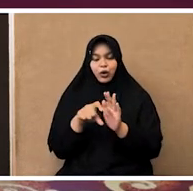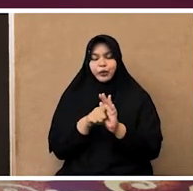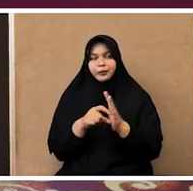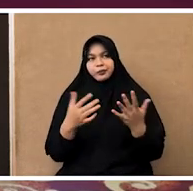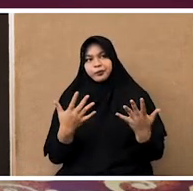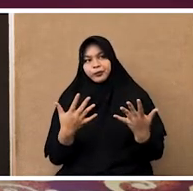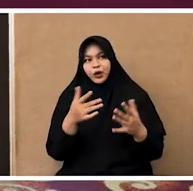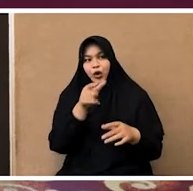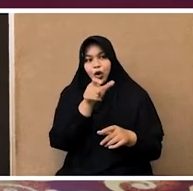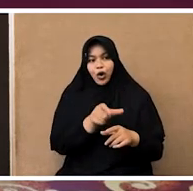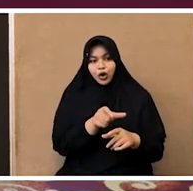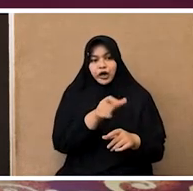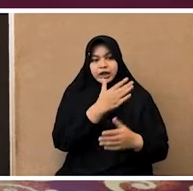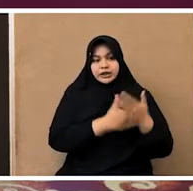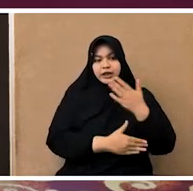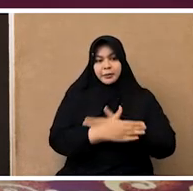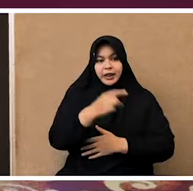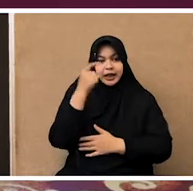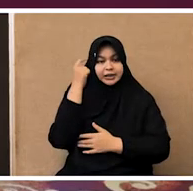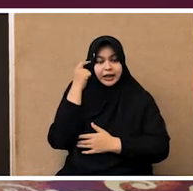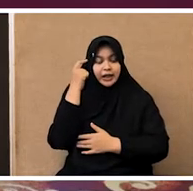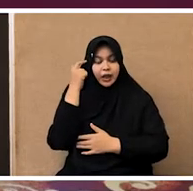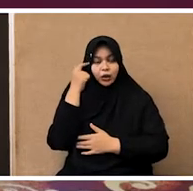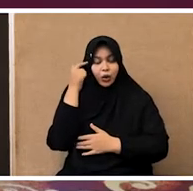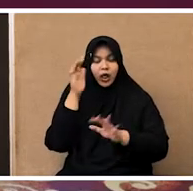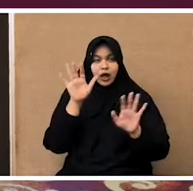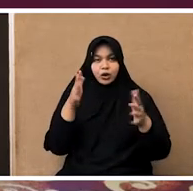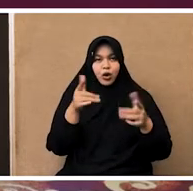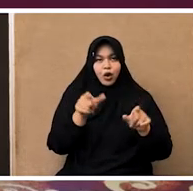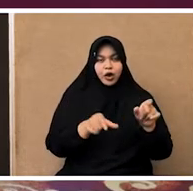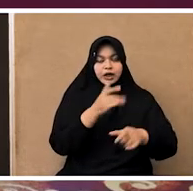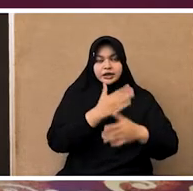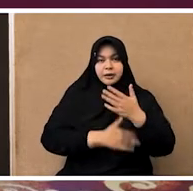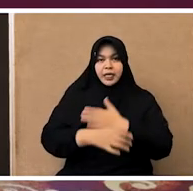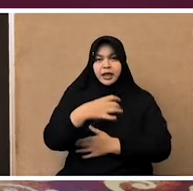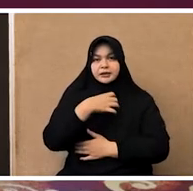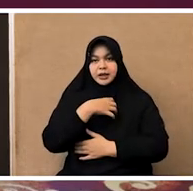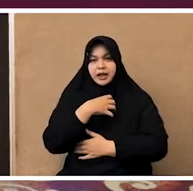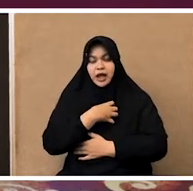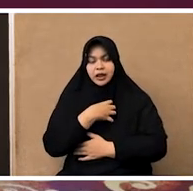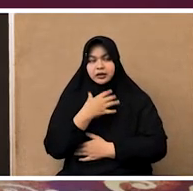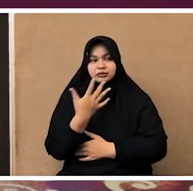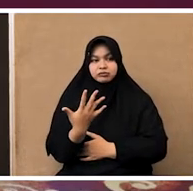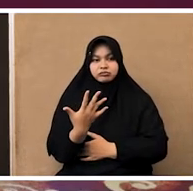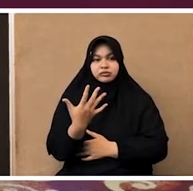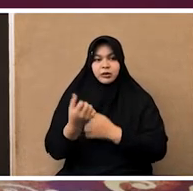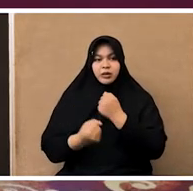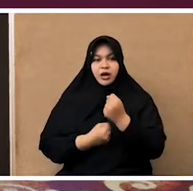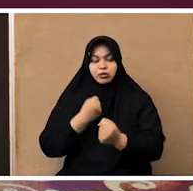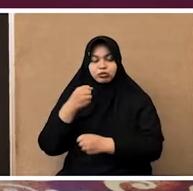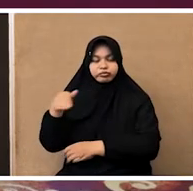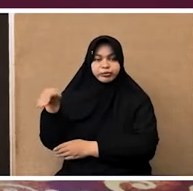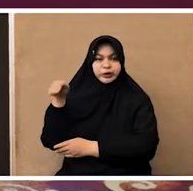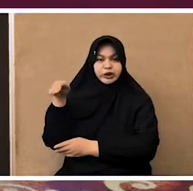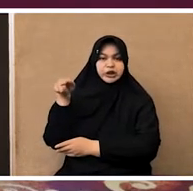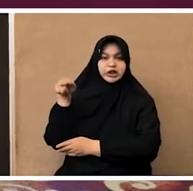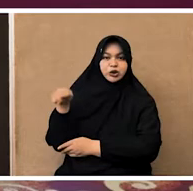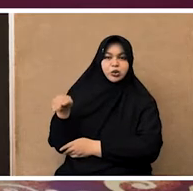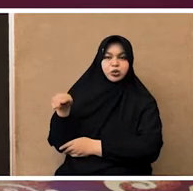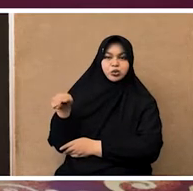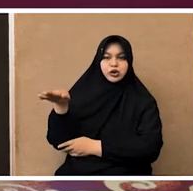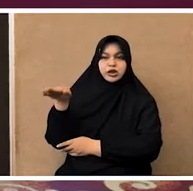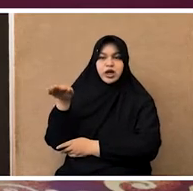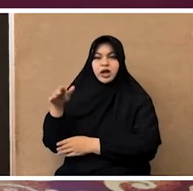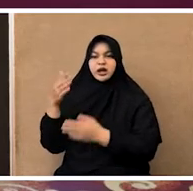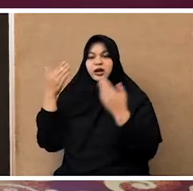orang dengan disabilitas intelektual atau orang dengan Disa mental ketika dia melakukan tindak pidana kondisinya